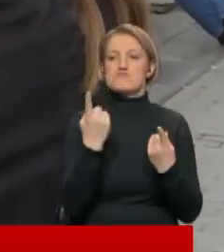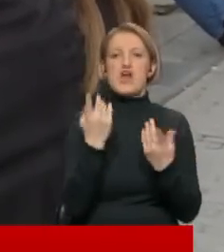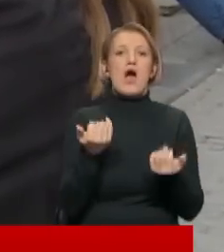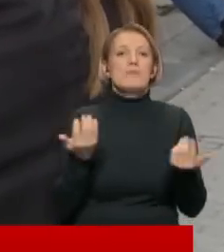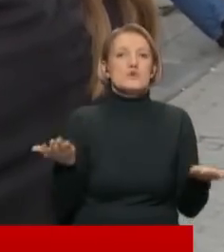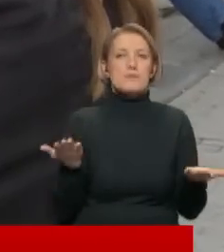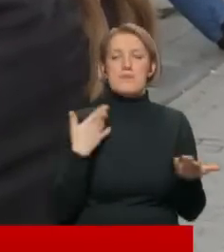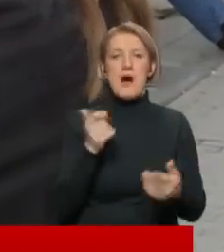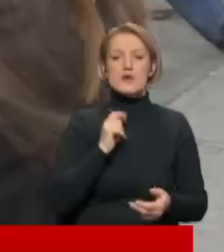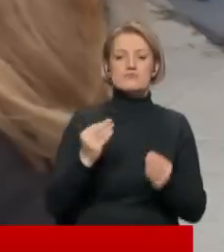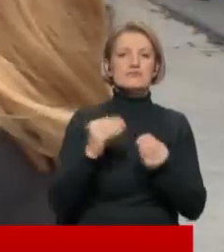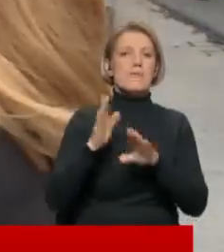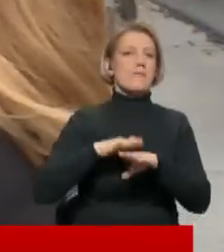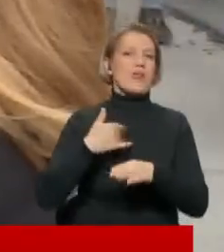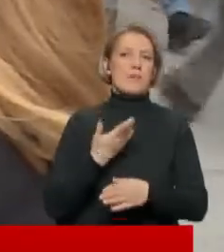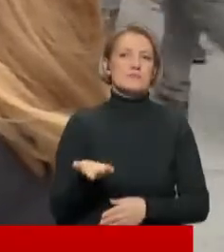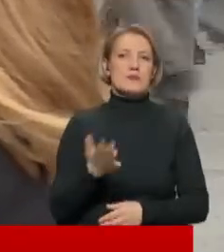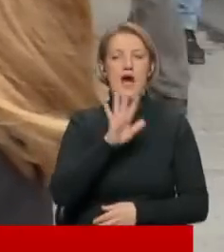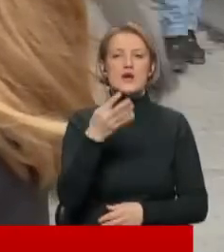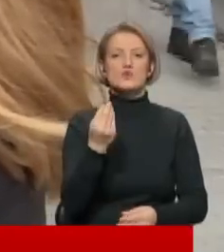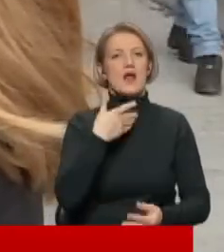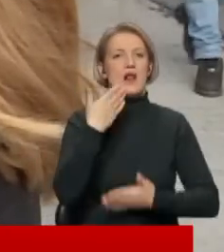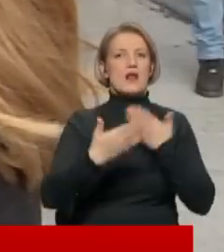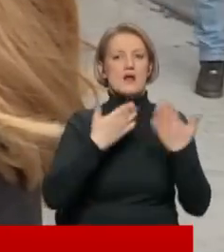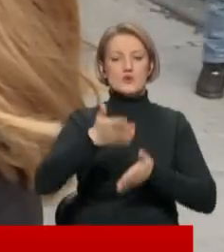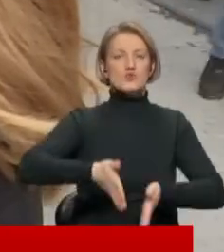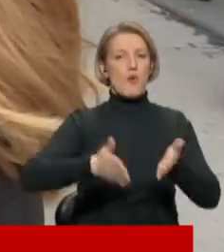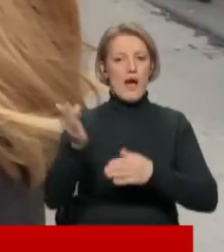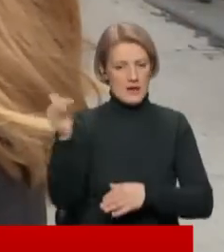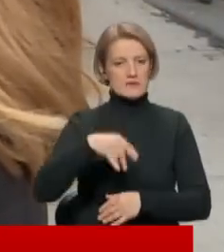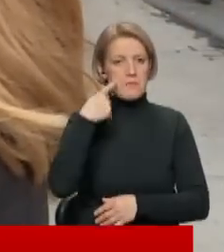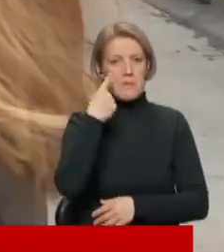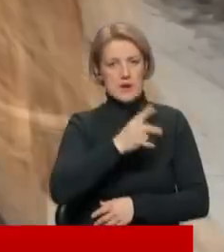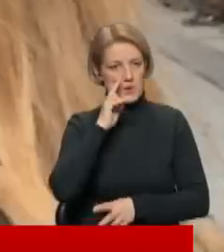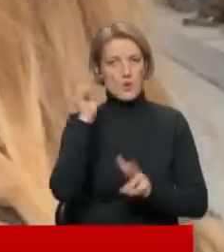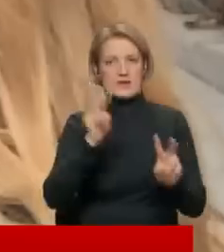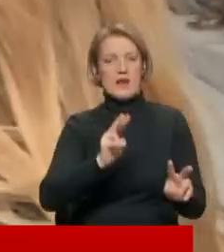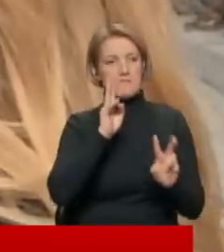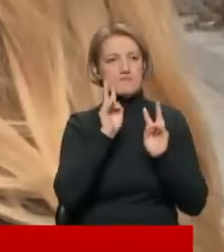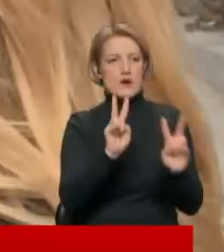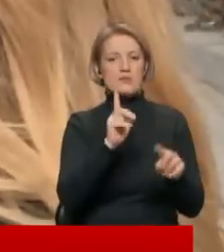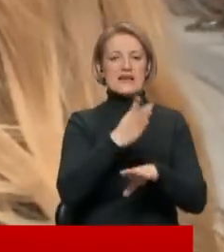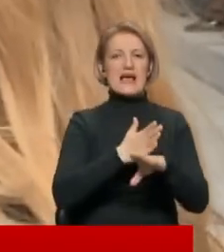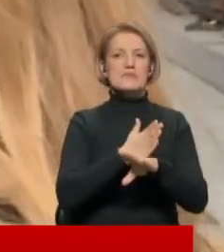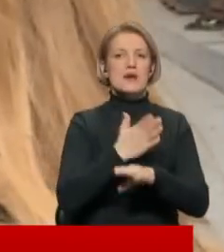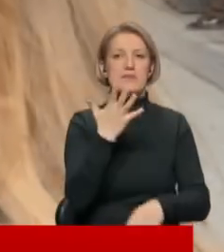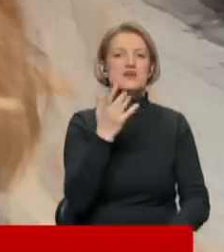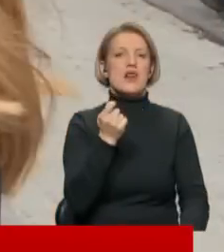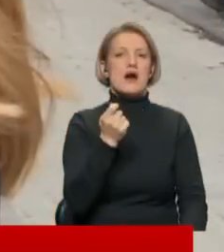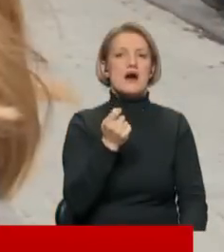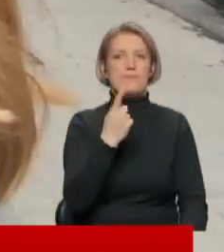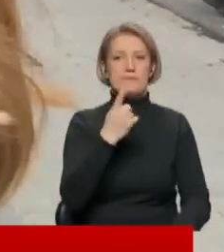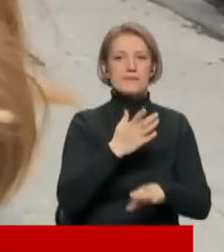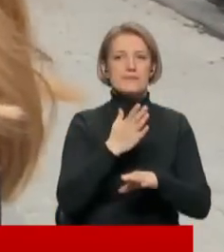anlamadıktan sonra ne yapayım ben o asgari ücreti her şeyi güzel söylüyorlar da sokağa işte çıksalar Sokağı görseler bakıyorsun bir ekmek olmuş 5 lira